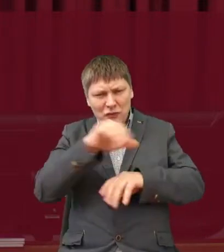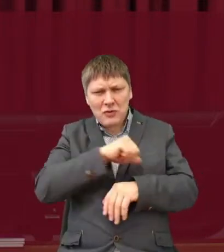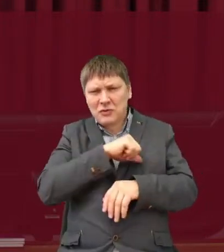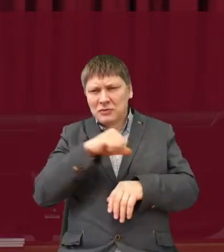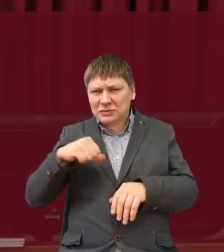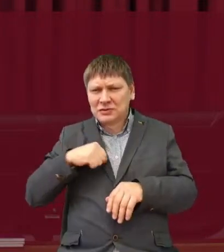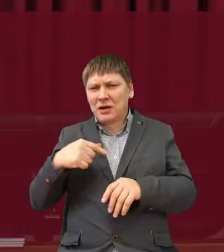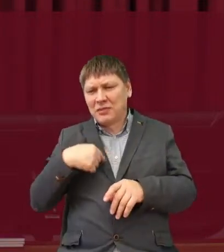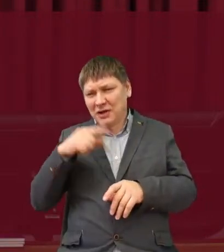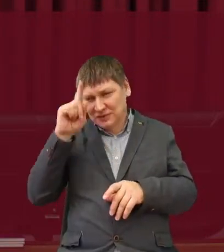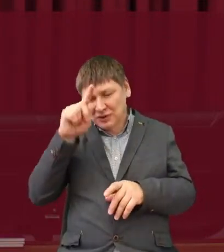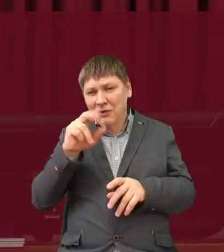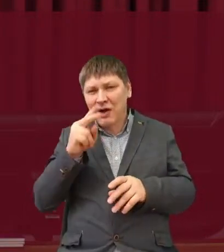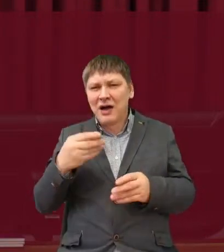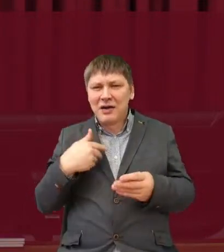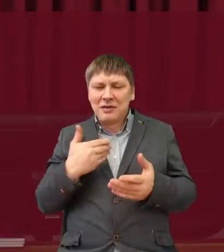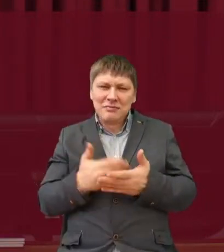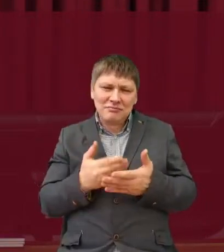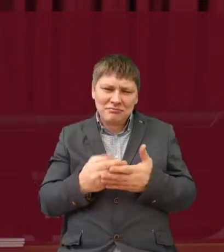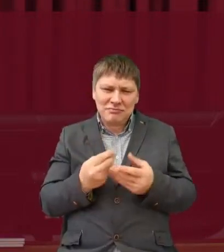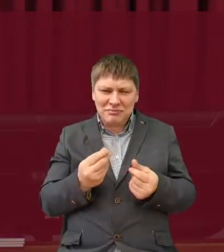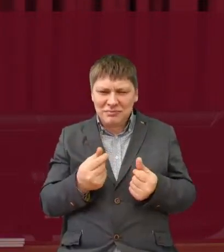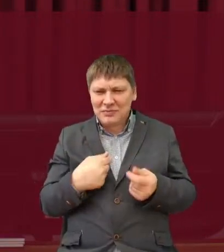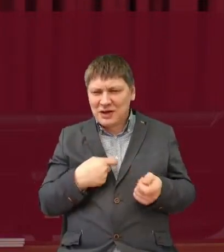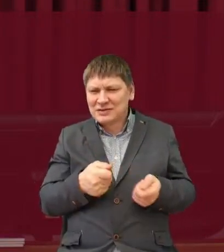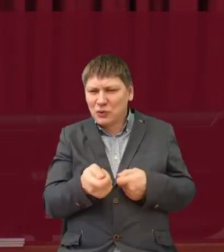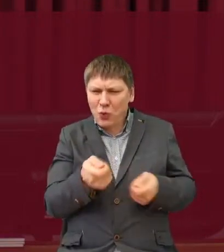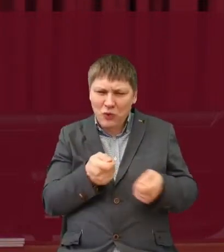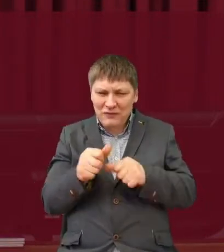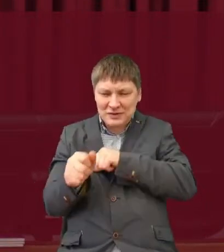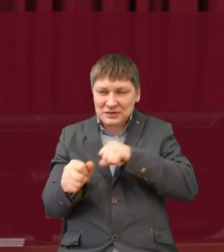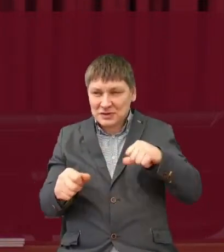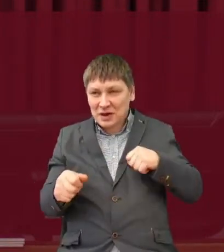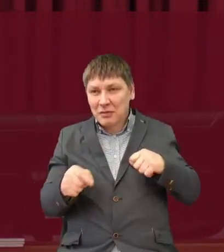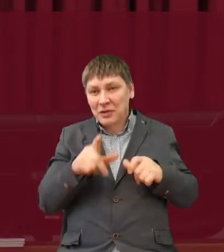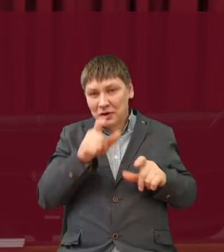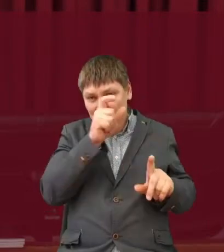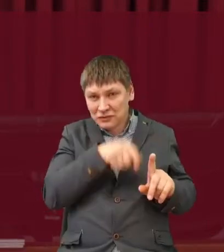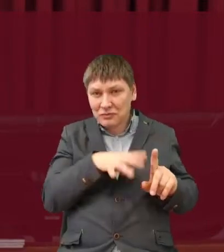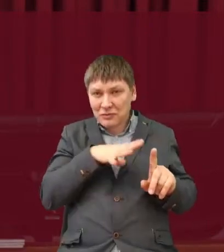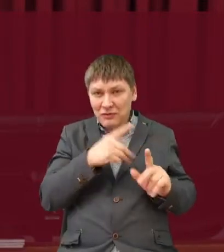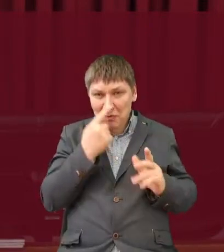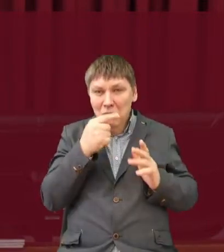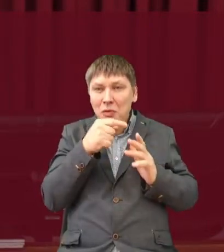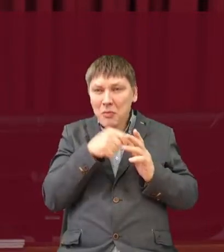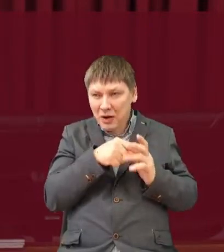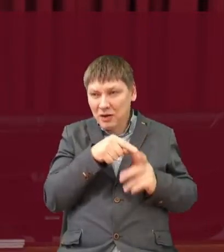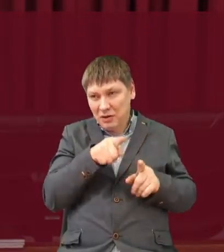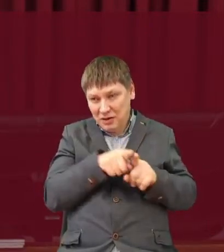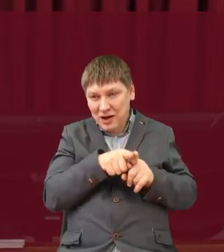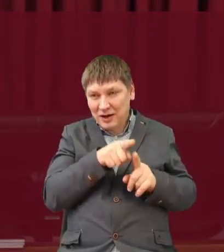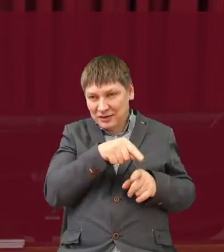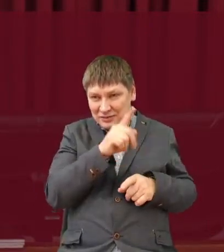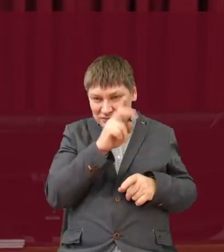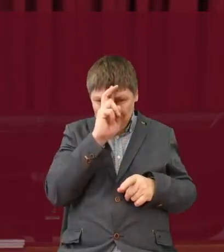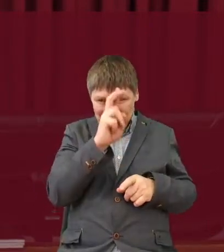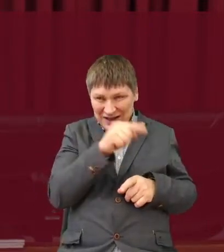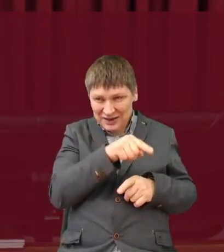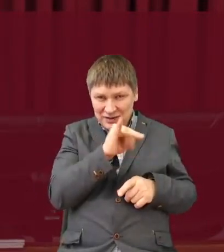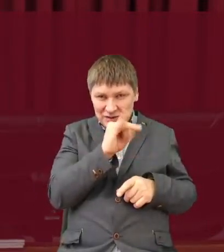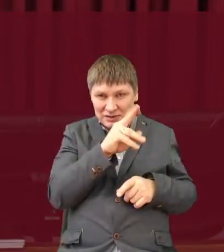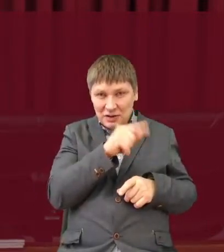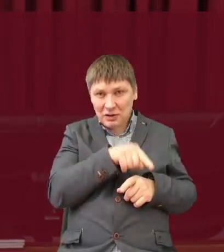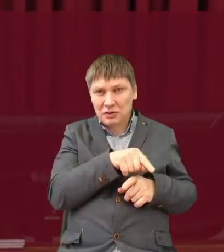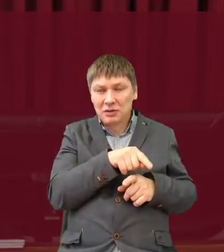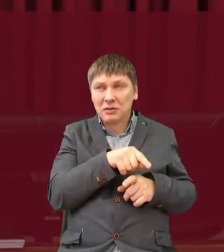фирмой как еще что-то правильно делать но порой мы попадаем вот в эту ловушку мышление царя Израильского мы